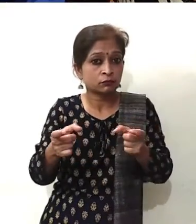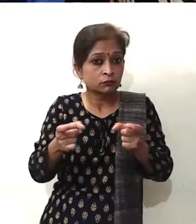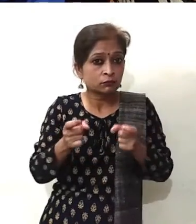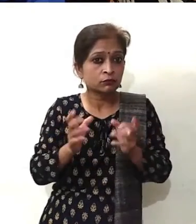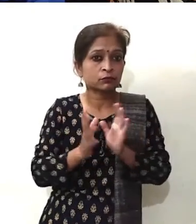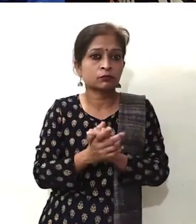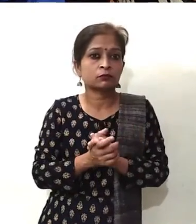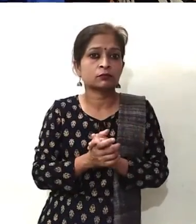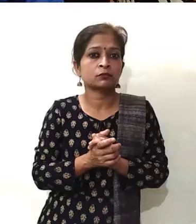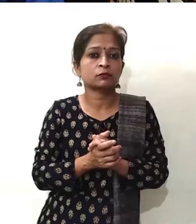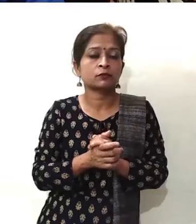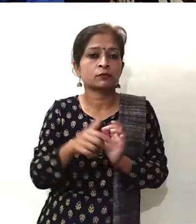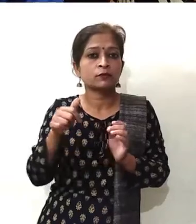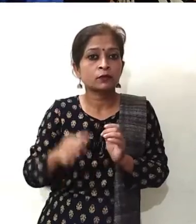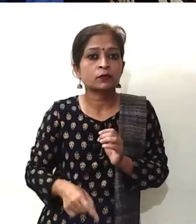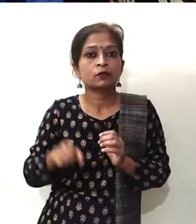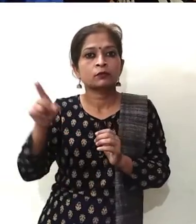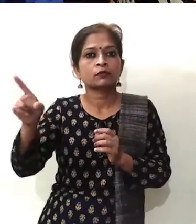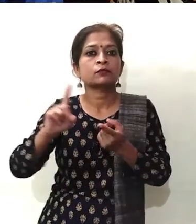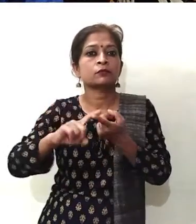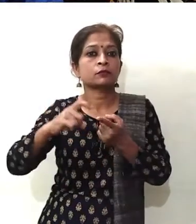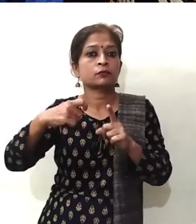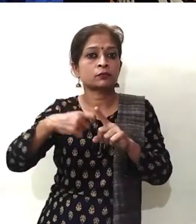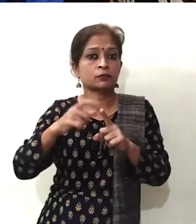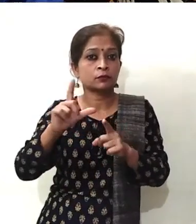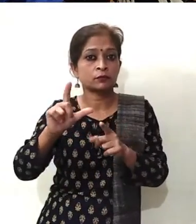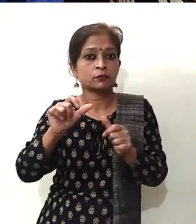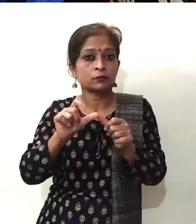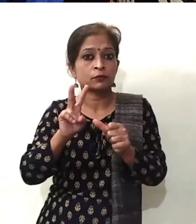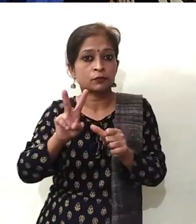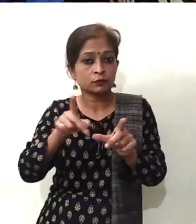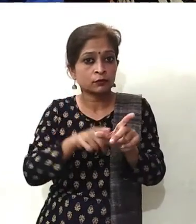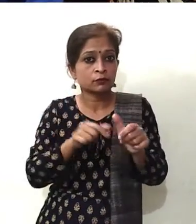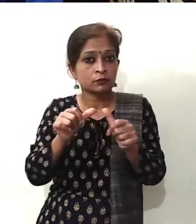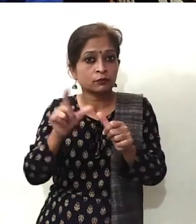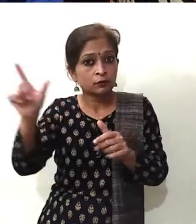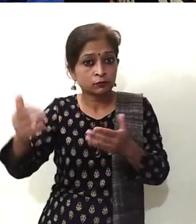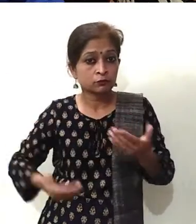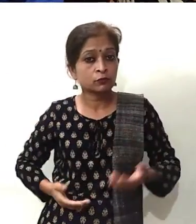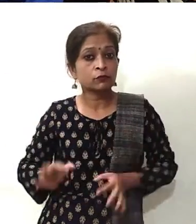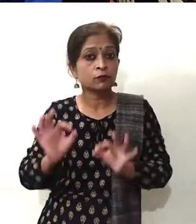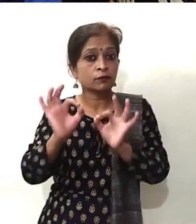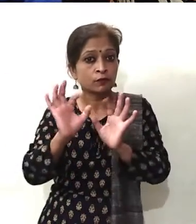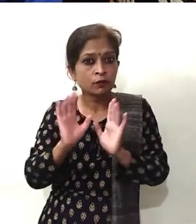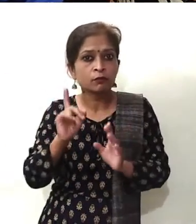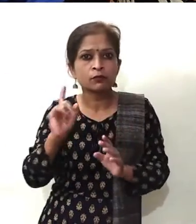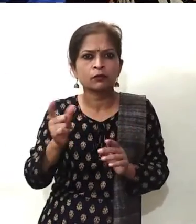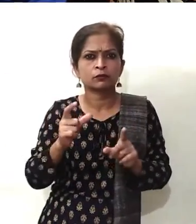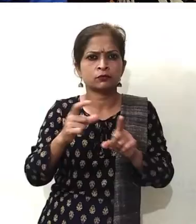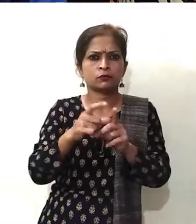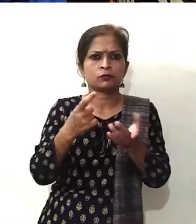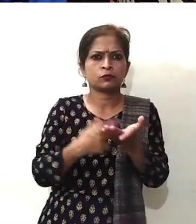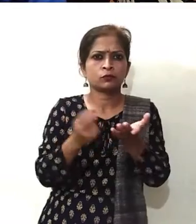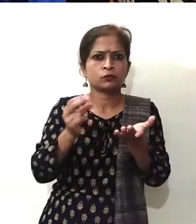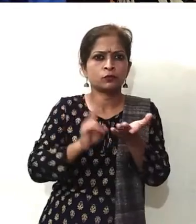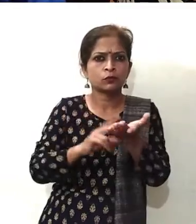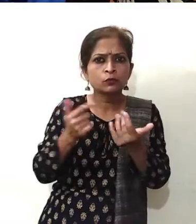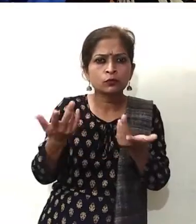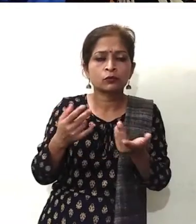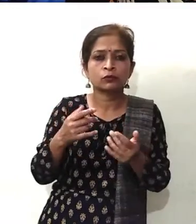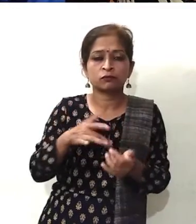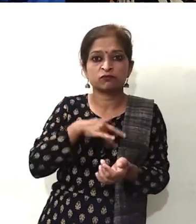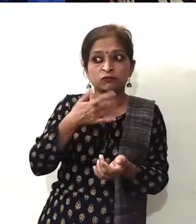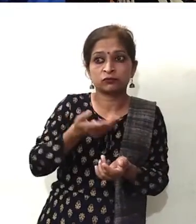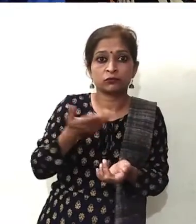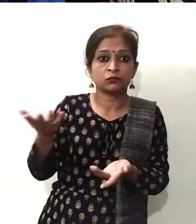संभावना शायद आचार्य द्रोण ये देख रहे होंगे कि इस शक्ति का अगर दुरुपयोग हो तो नाश हो जाए। दूसरा उदाहरण मैं आचार्य द्रोण के बेटे से ही आपको